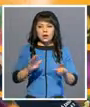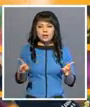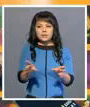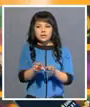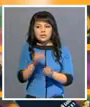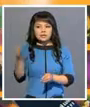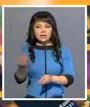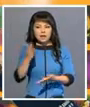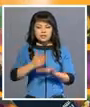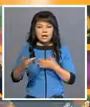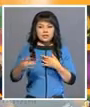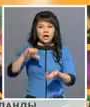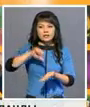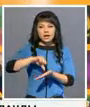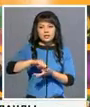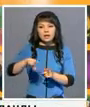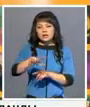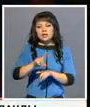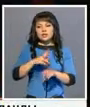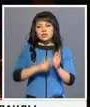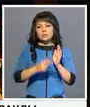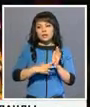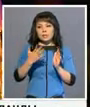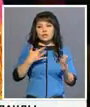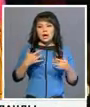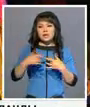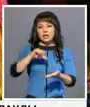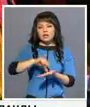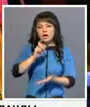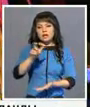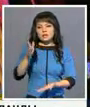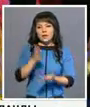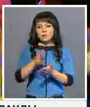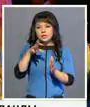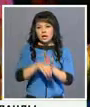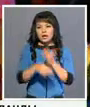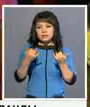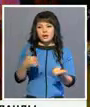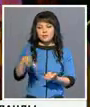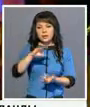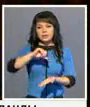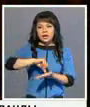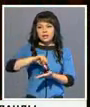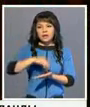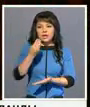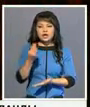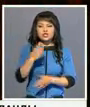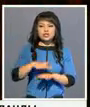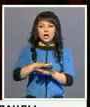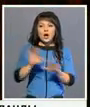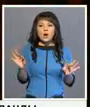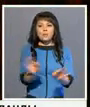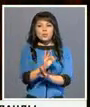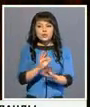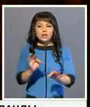қосып есептегенде. Театрға қазір бүгінде 75-тей актерымыз бар. Сондай қала күніне көрермен назарына театр ұжымы шығыс сазы